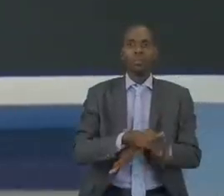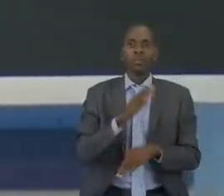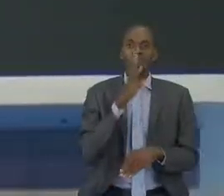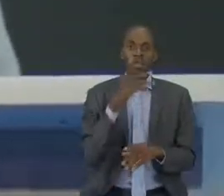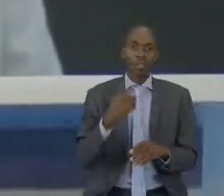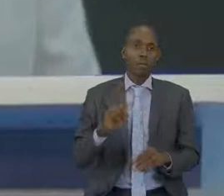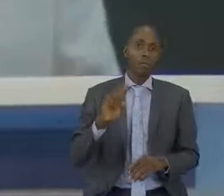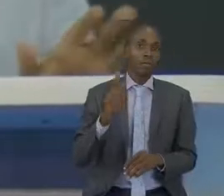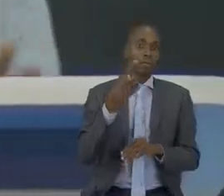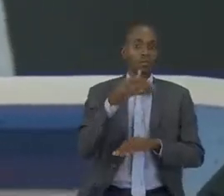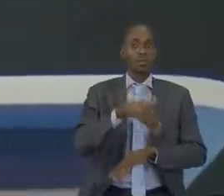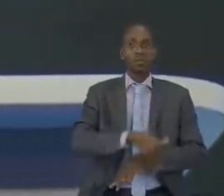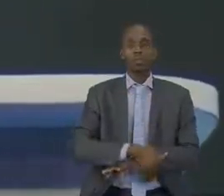soirée